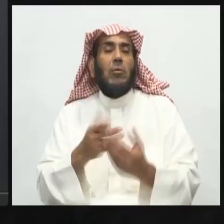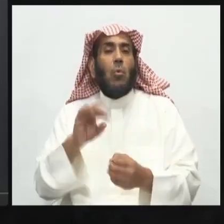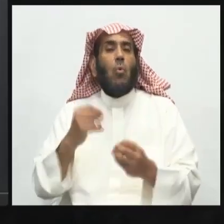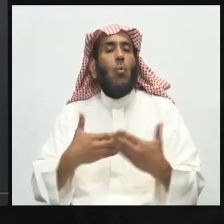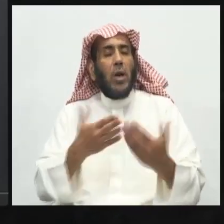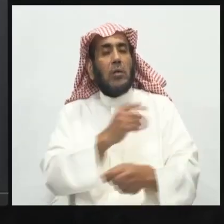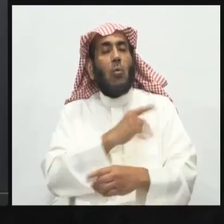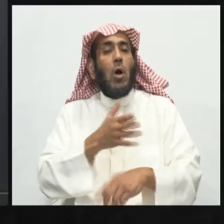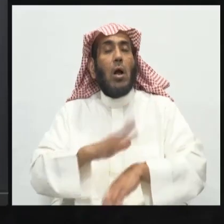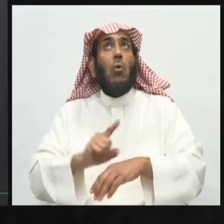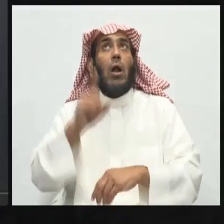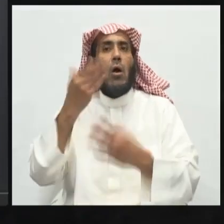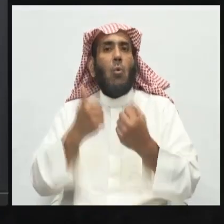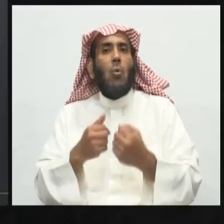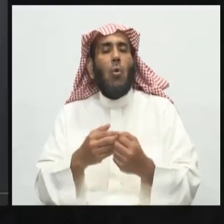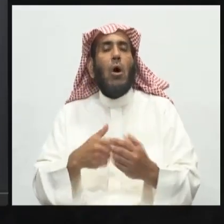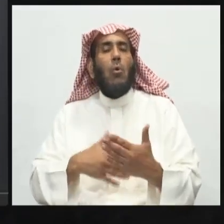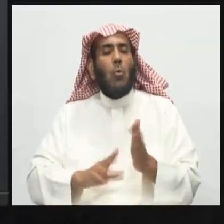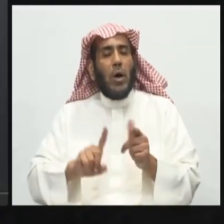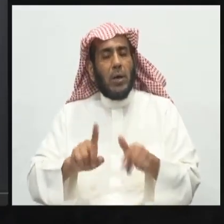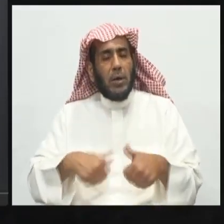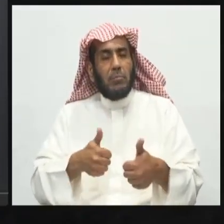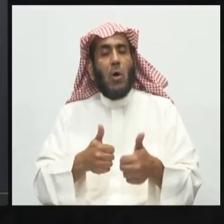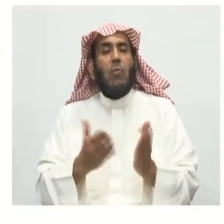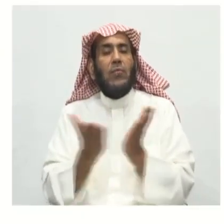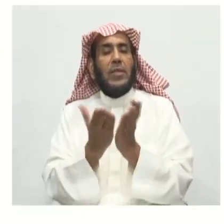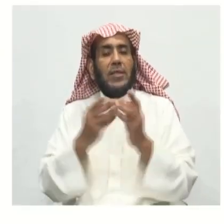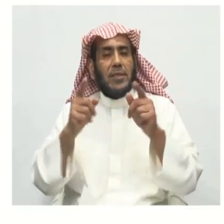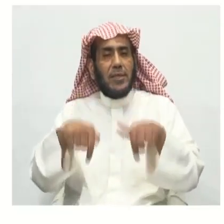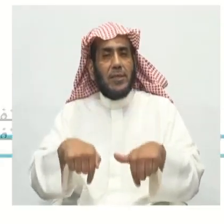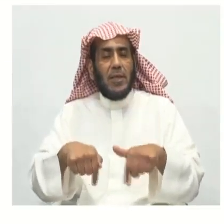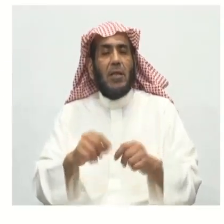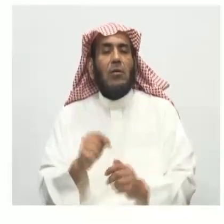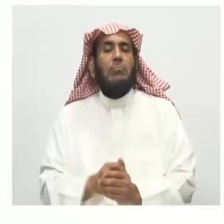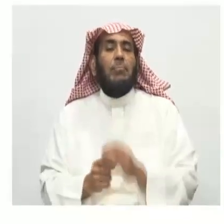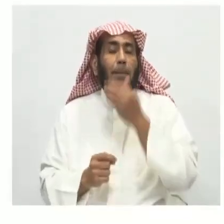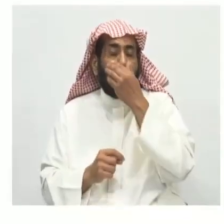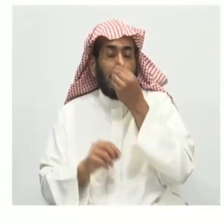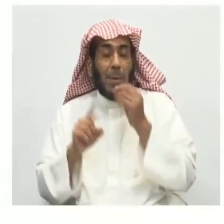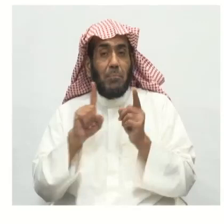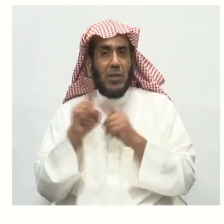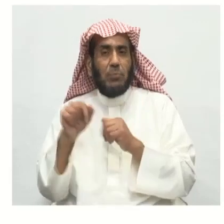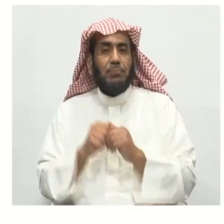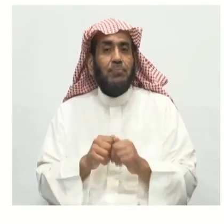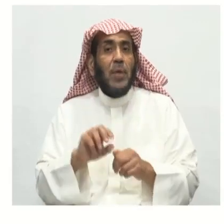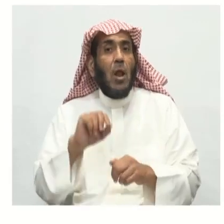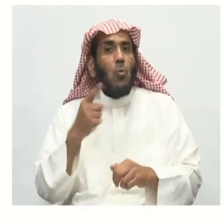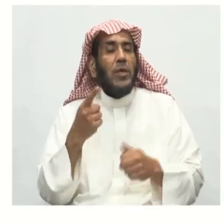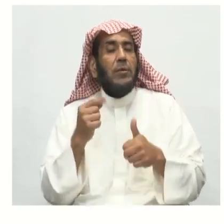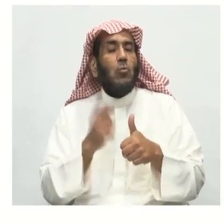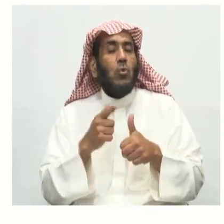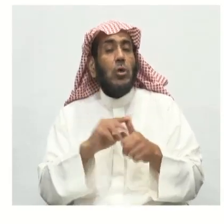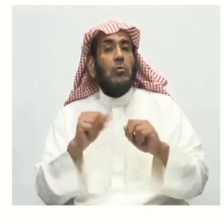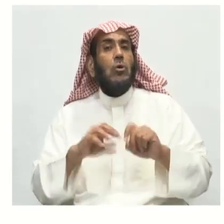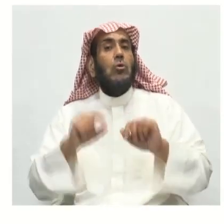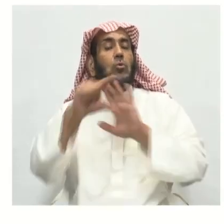ونتوكل عليه نشرع في درسنا لهذا اليوم كما ترون الوحده الاولى سوره